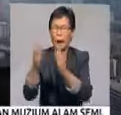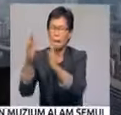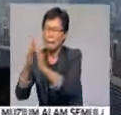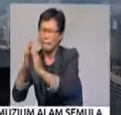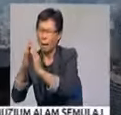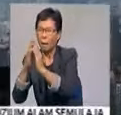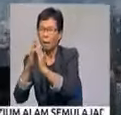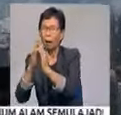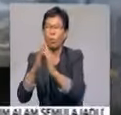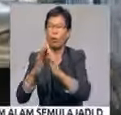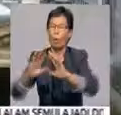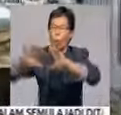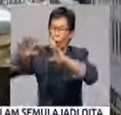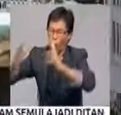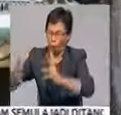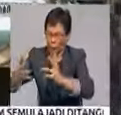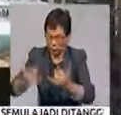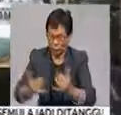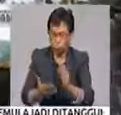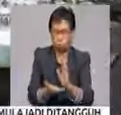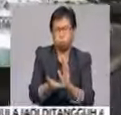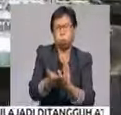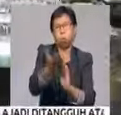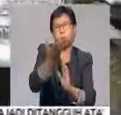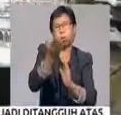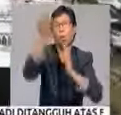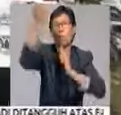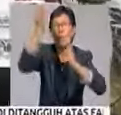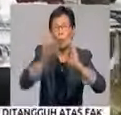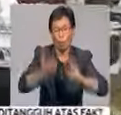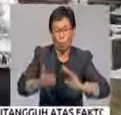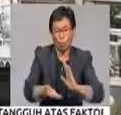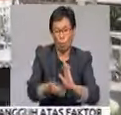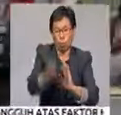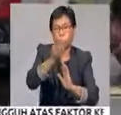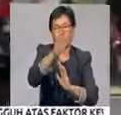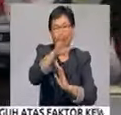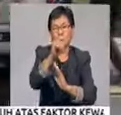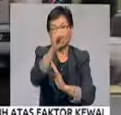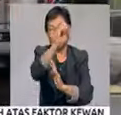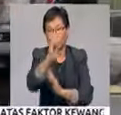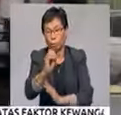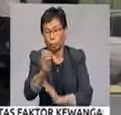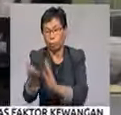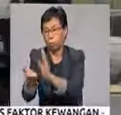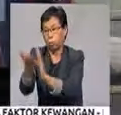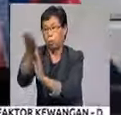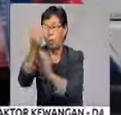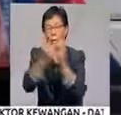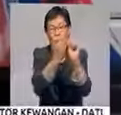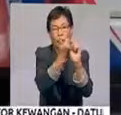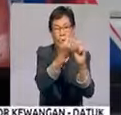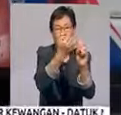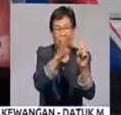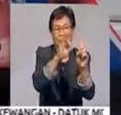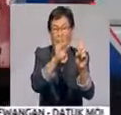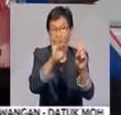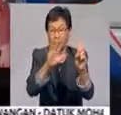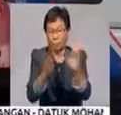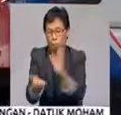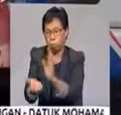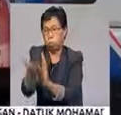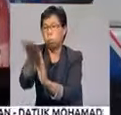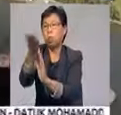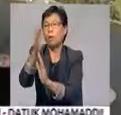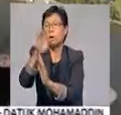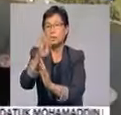seluruh dunia kian meningkat. Di Malaysia, ia meningkat daripada 51% pada 1985